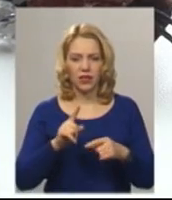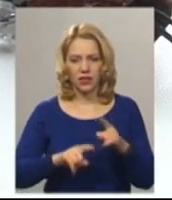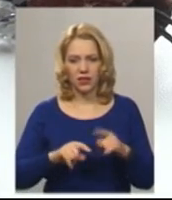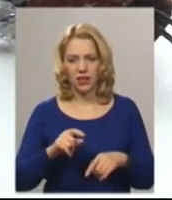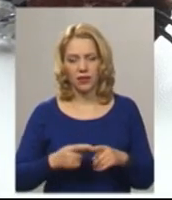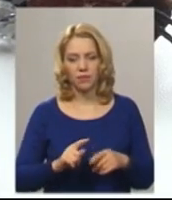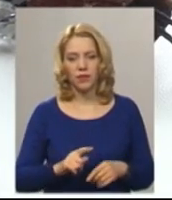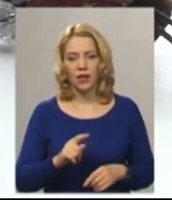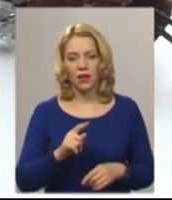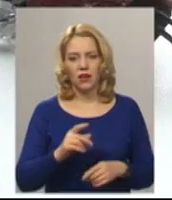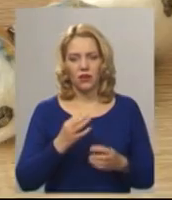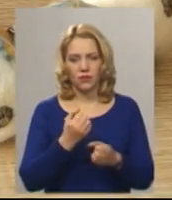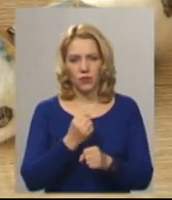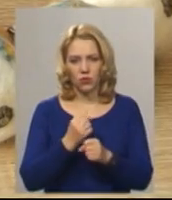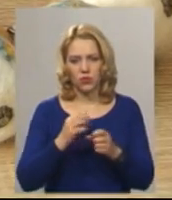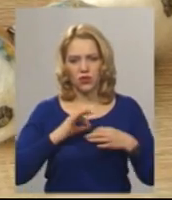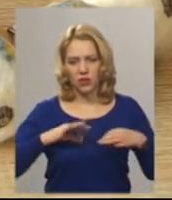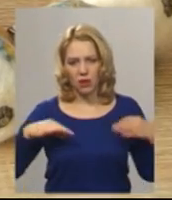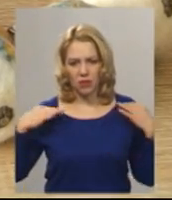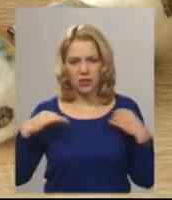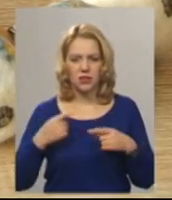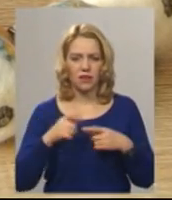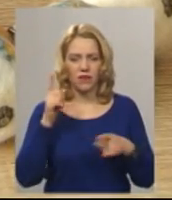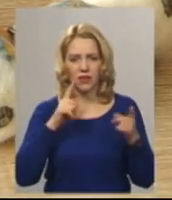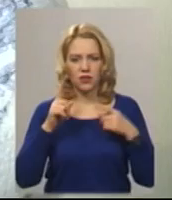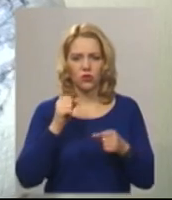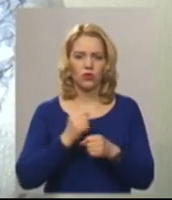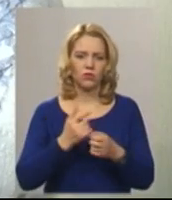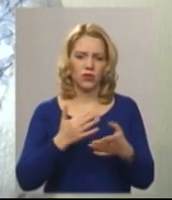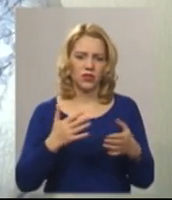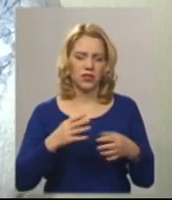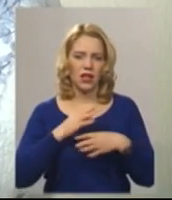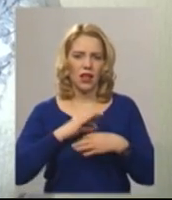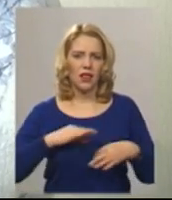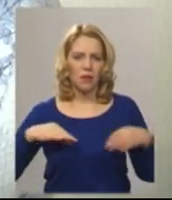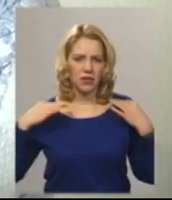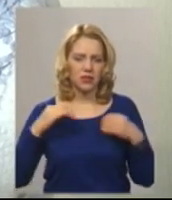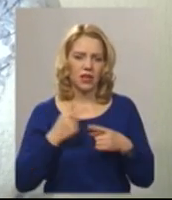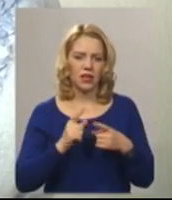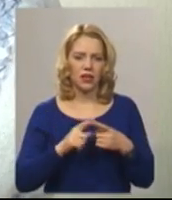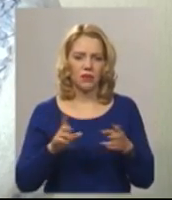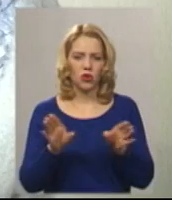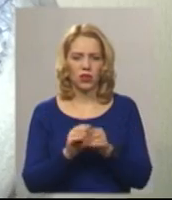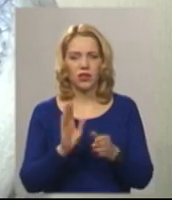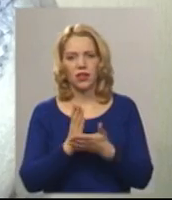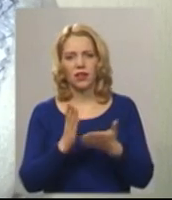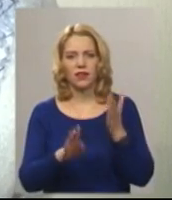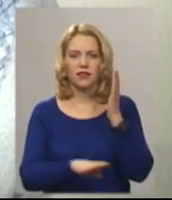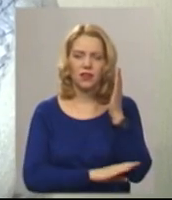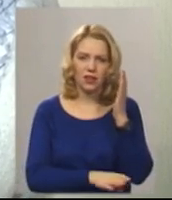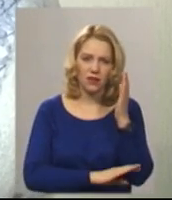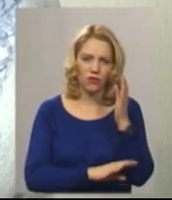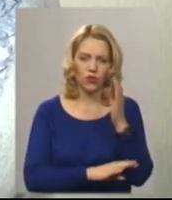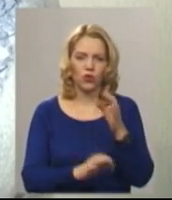створює намиста. Фантазую, збираю їх різні от такі намиста, поєдную з намистинами, буває дерев'яними,